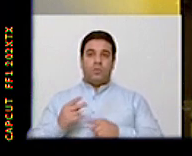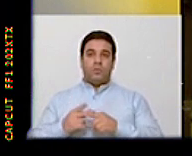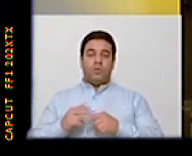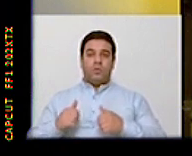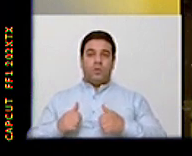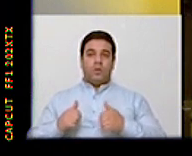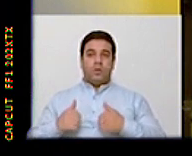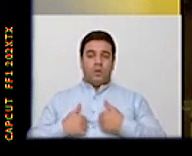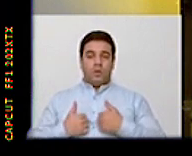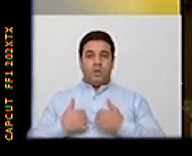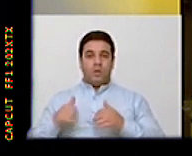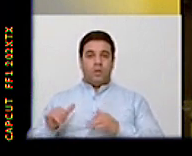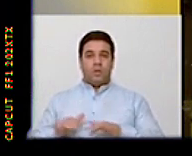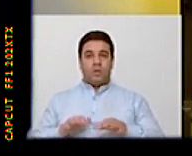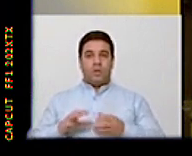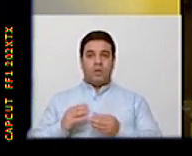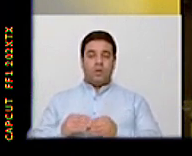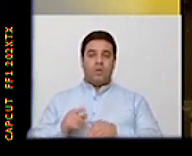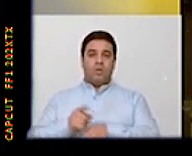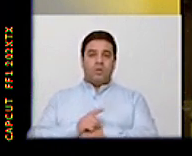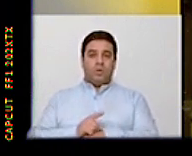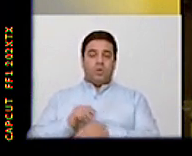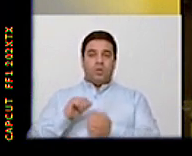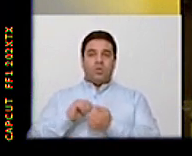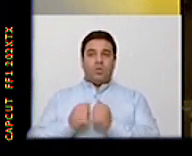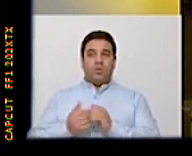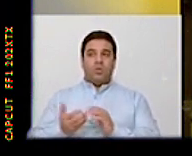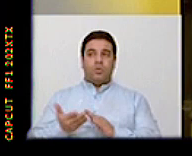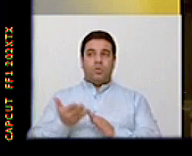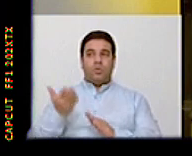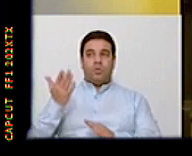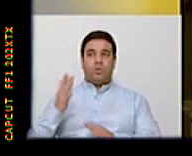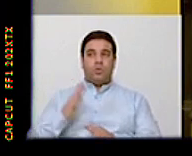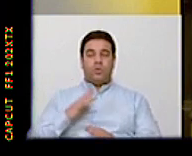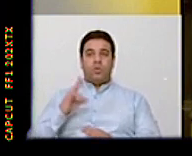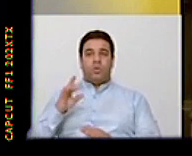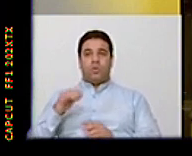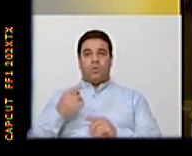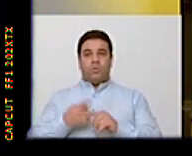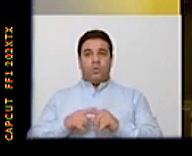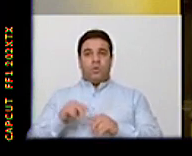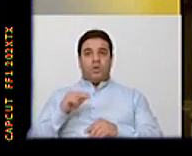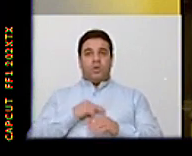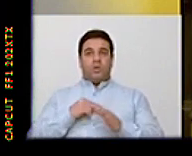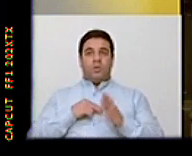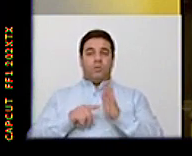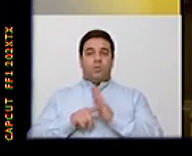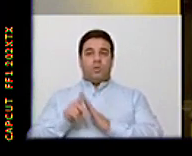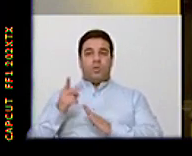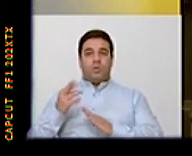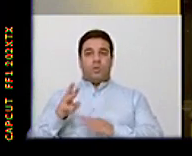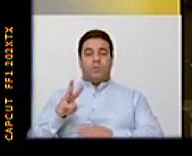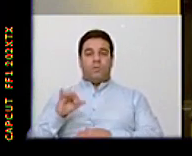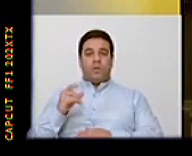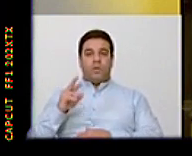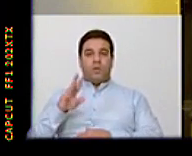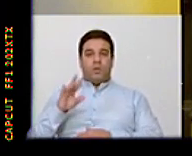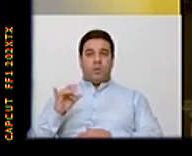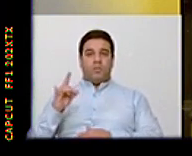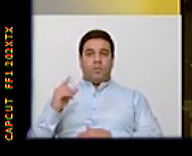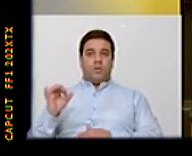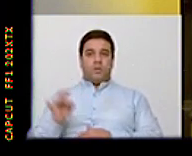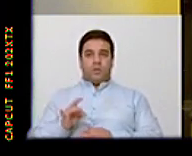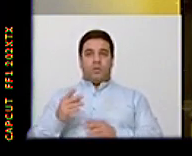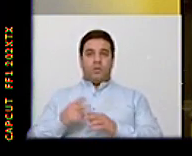tebranma harakatda, ya'ni soatni toshlari tepaga ko'tarildi, lekin endi uni ishga tushirish uchun mayatnikni bir